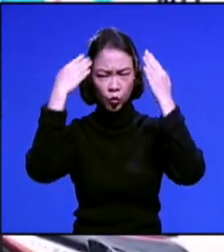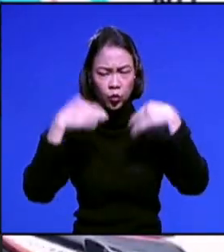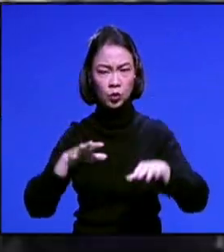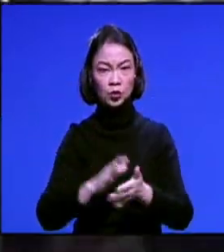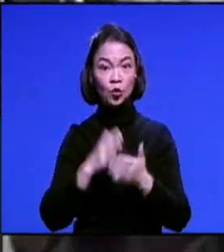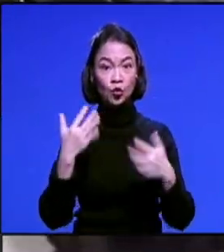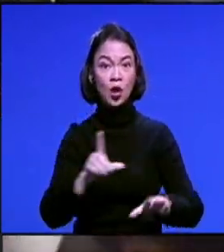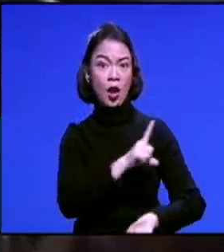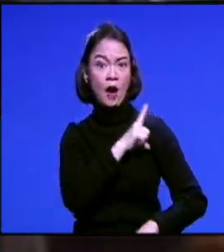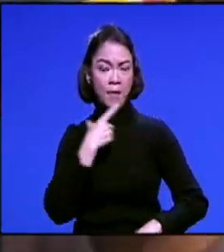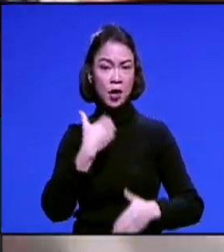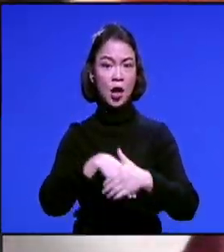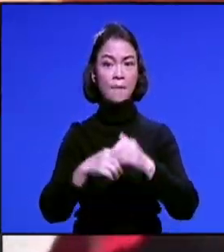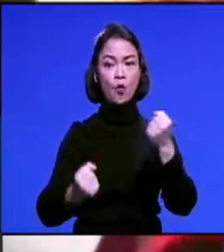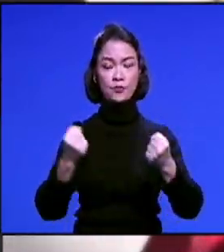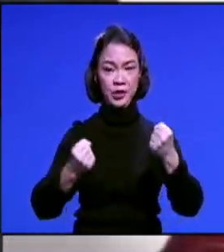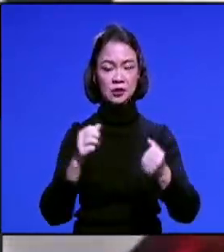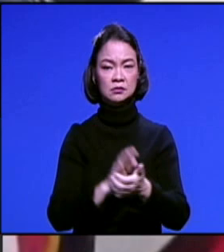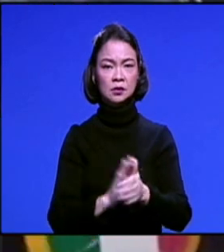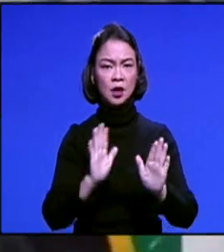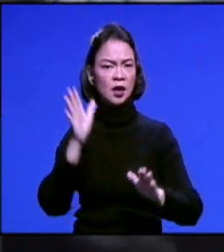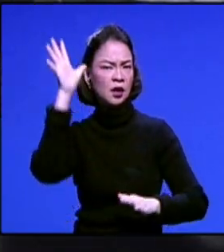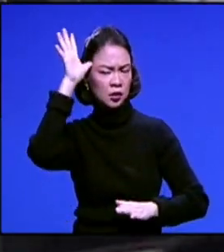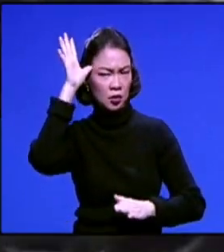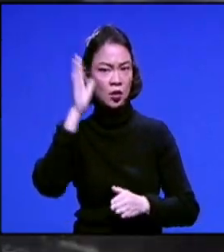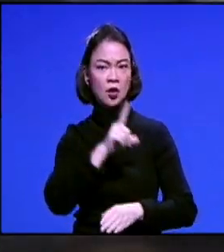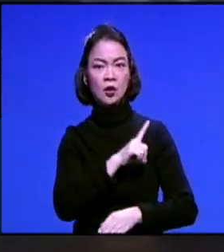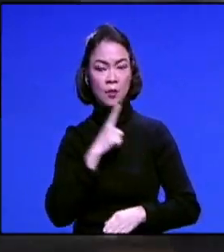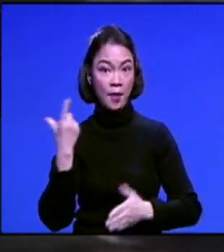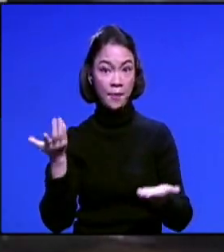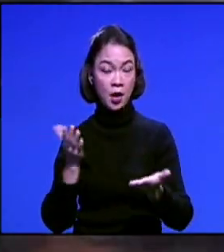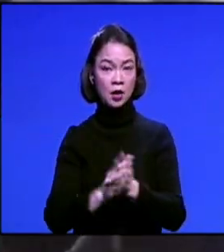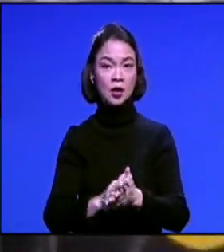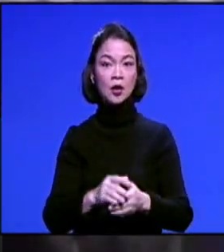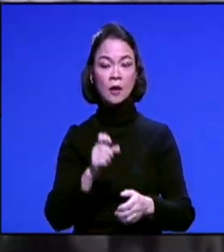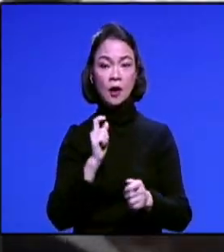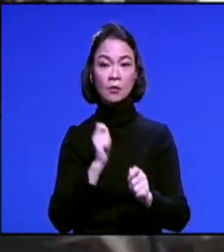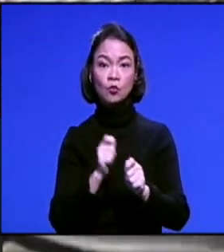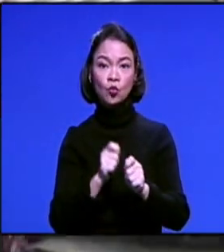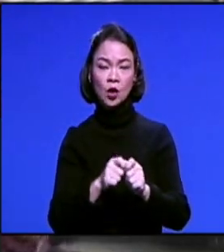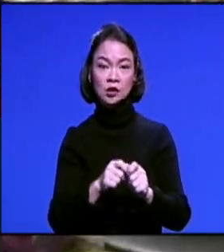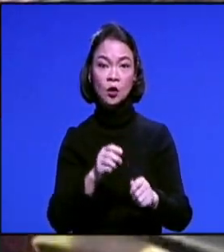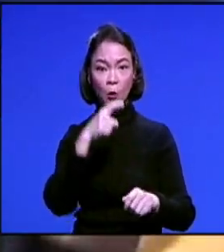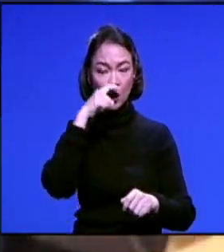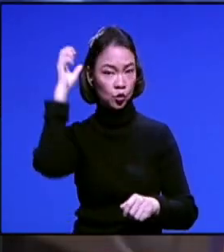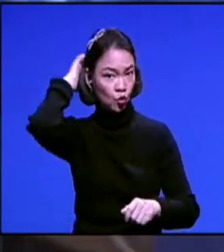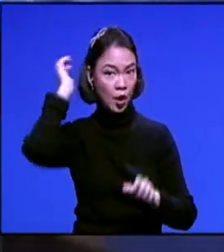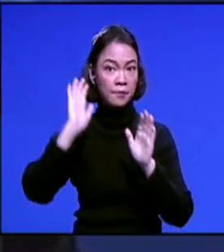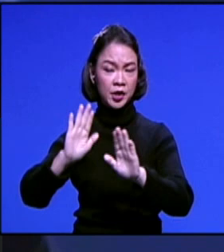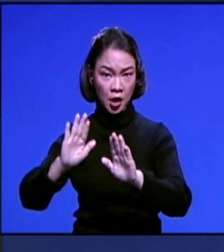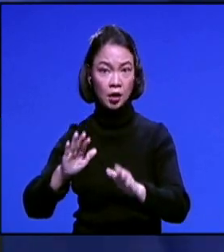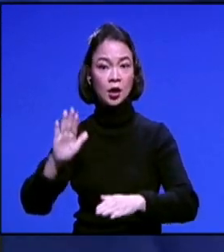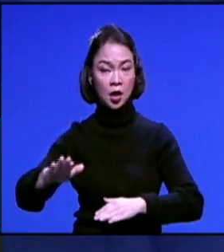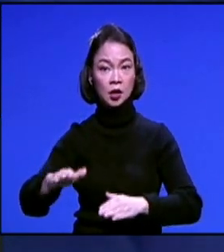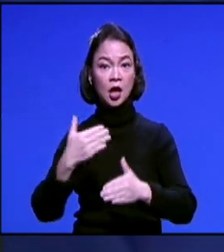udah lama. Tidak diketahui pasti berapa lama dan apa yang membuat sang orang tua meninggalkan sang anak dengan kondisi mobil